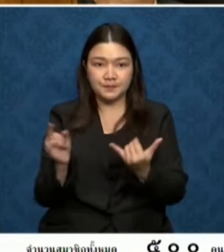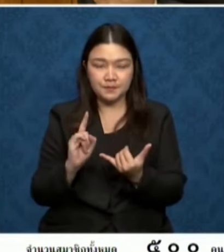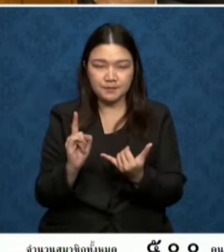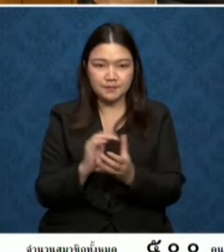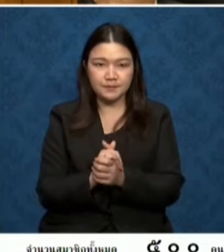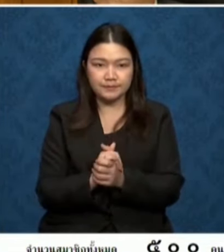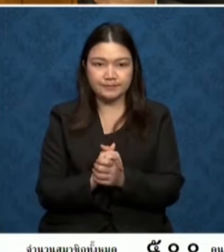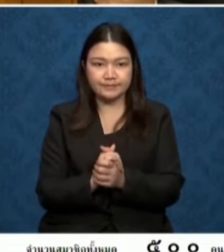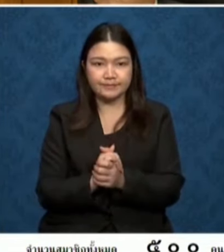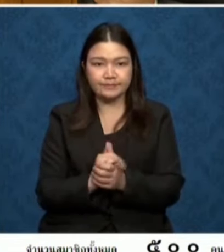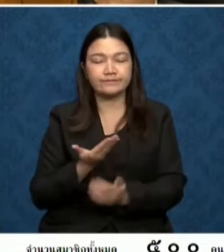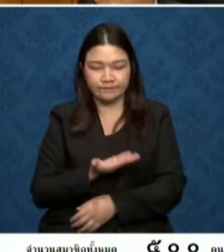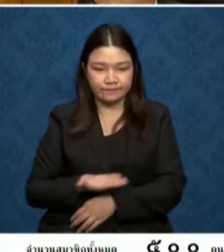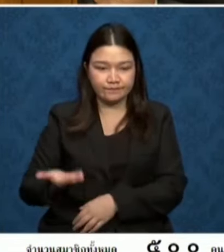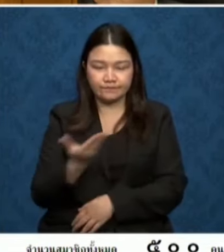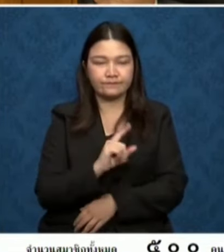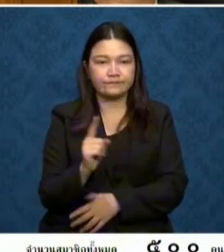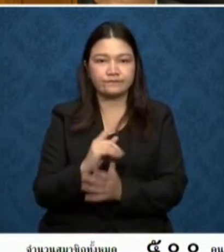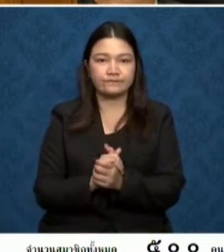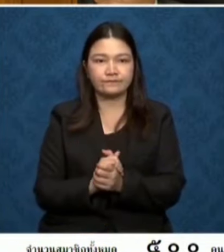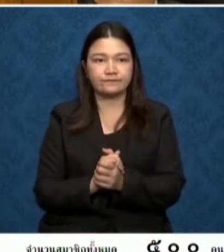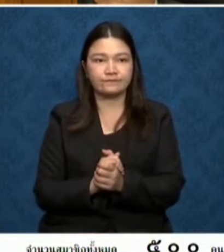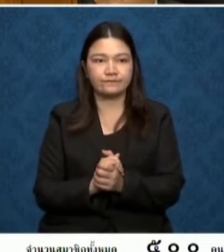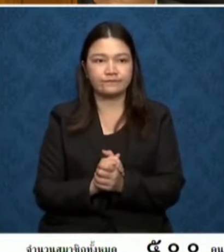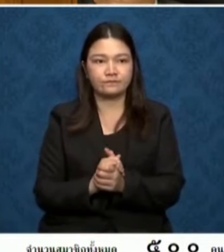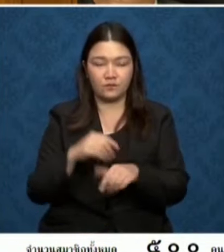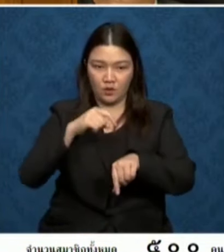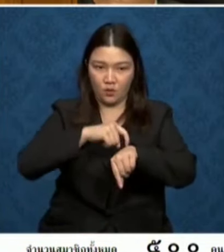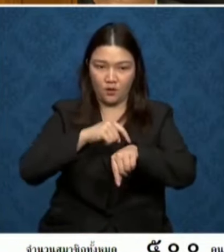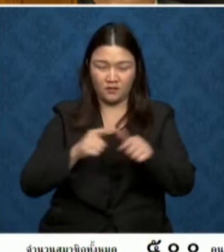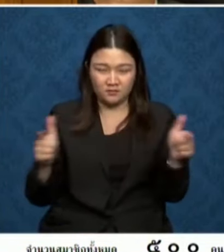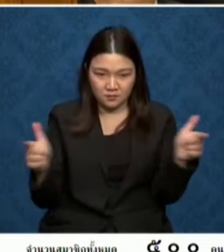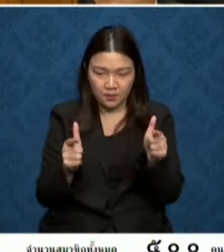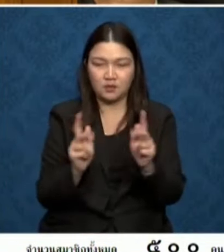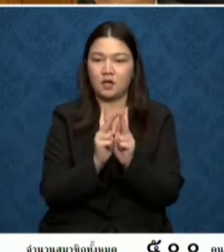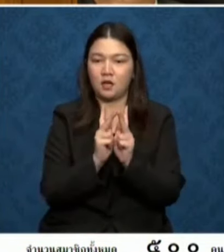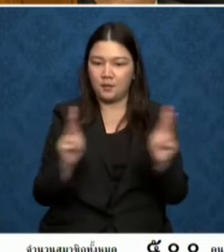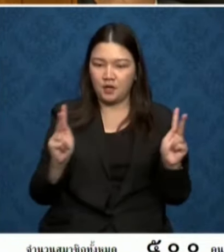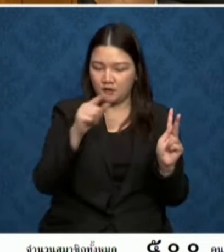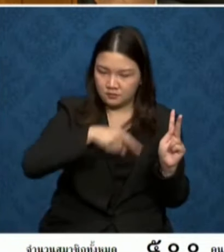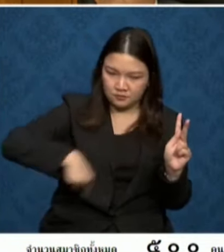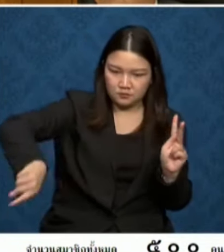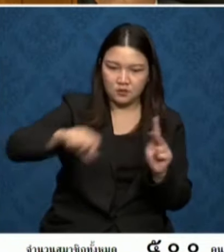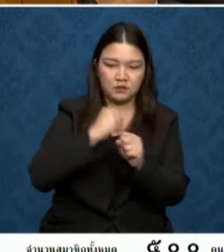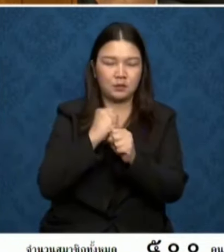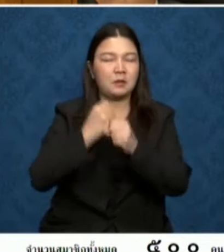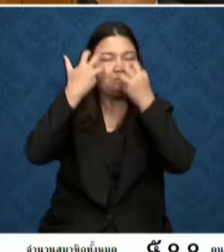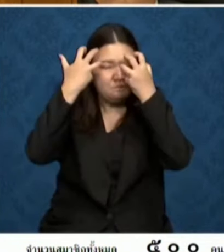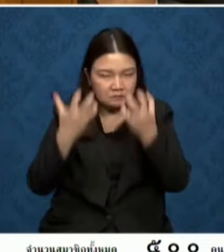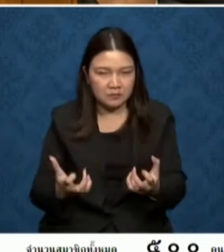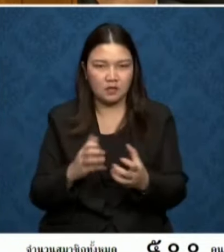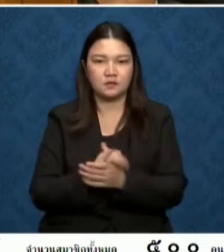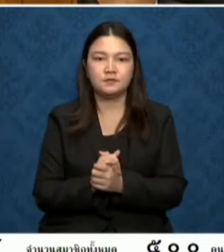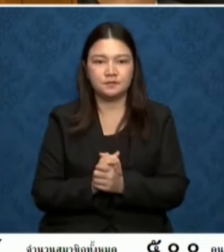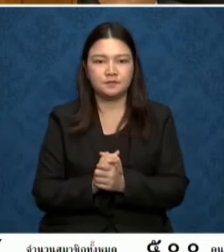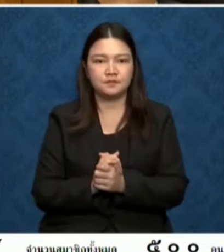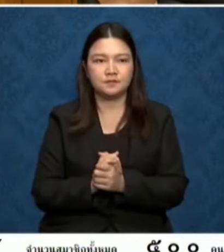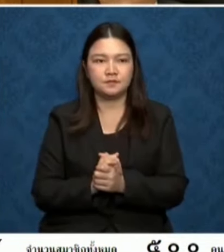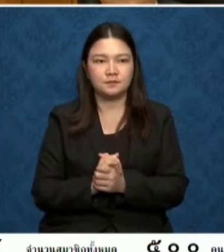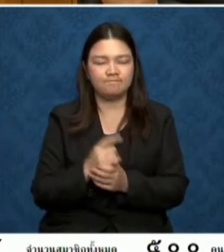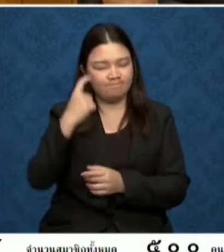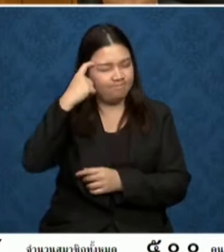เนี่ยผมขอยืนยันว่าในระยะเวลาที่จำกัดกรรมธิการทุกคนทำงานหนักครับแล้วก็